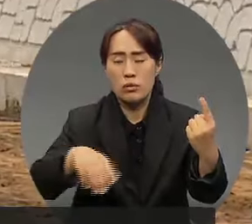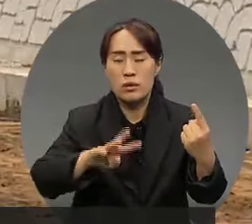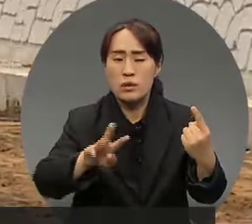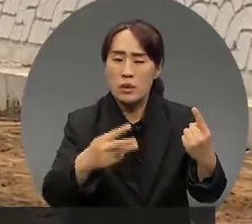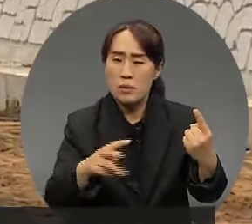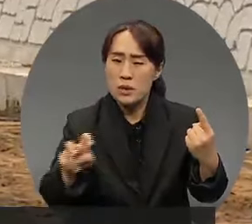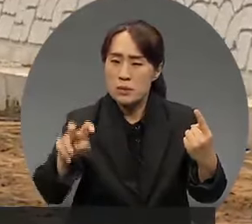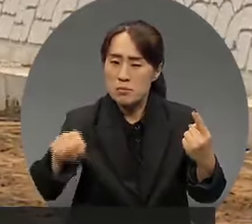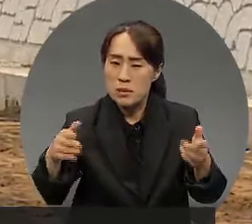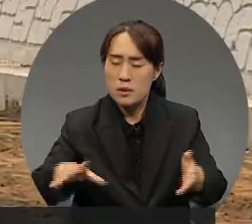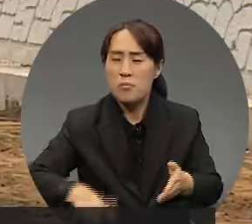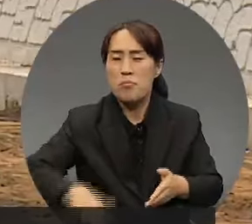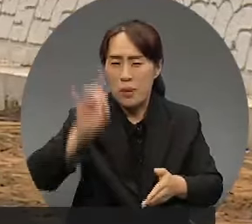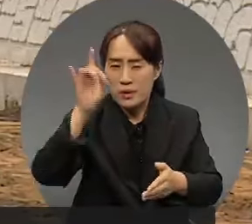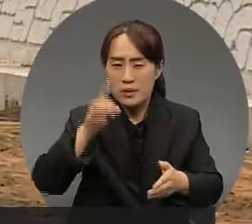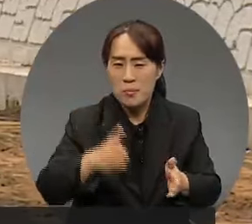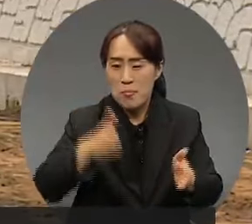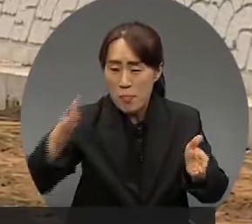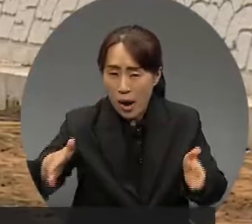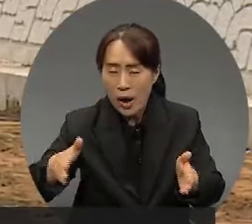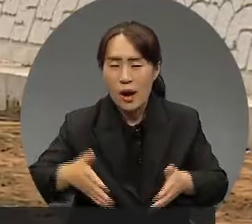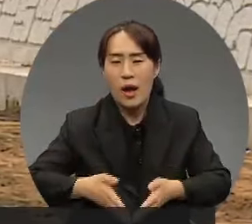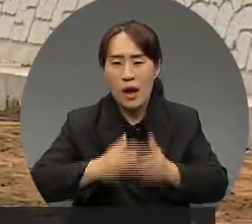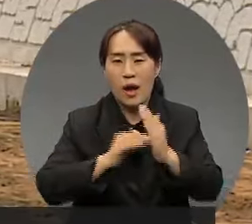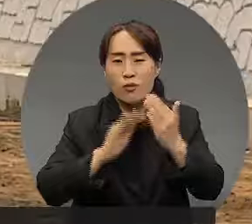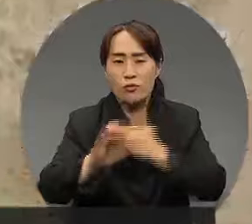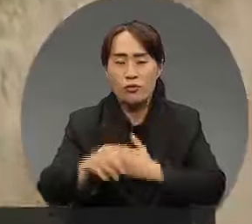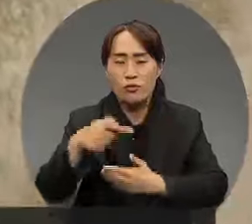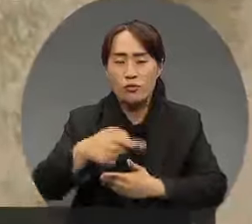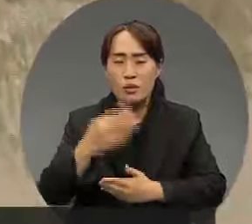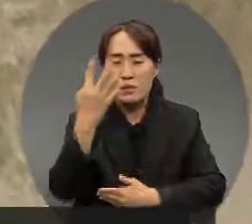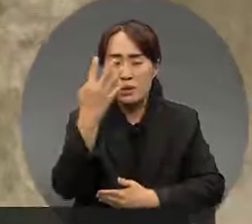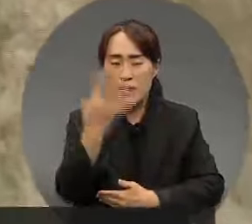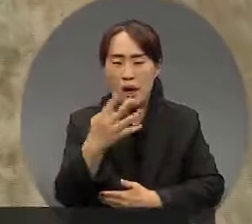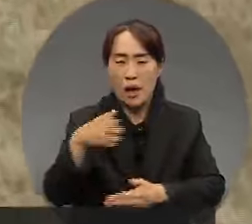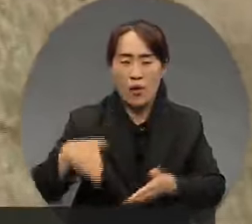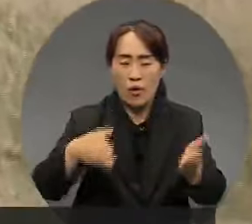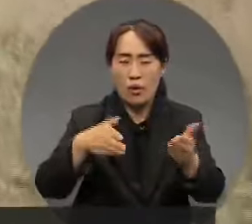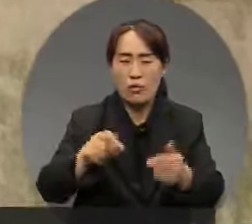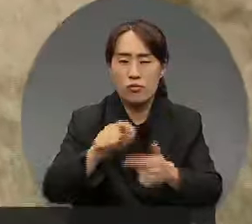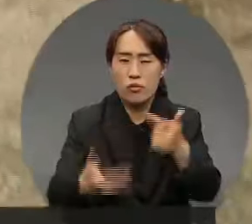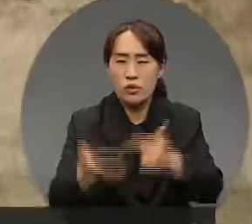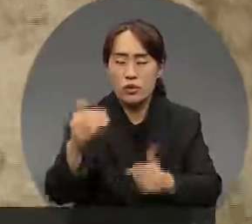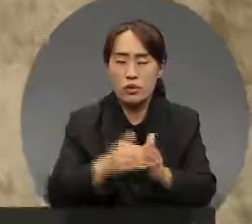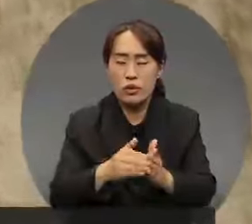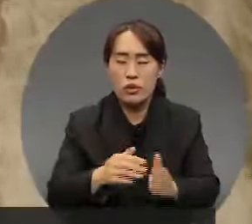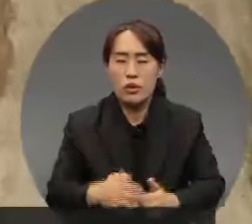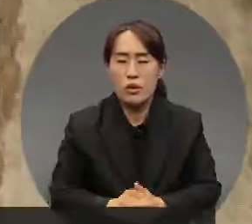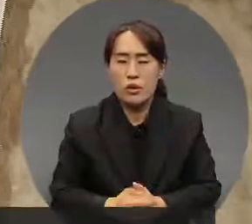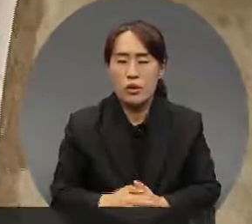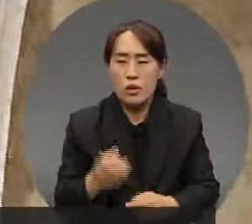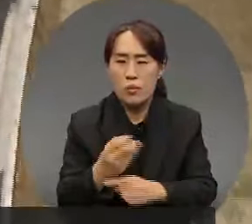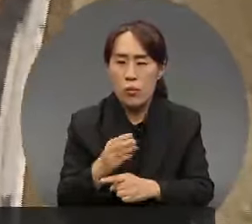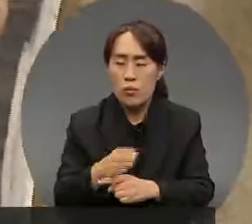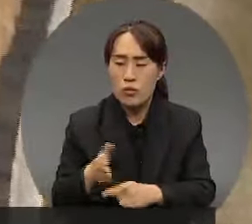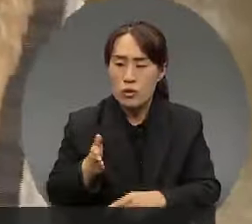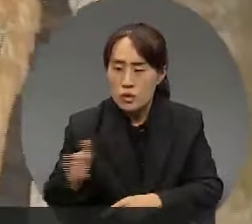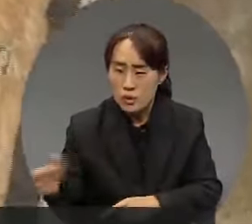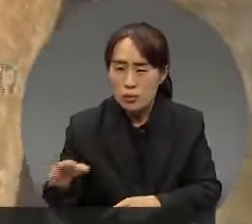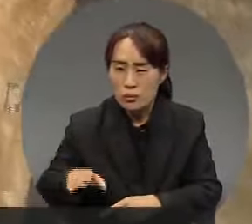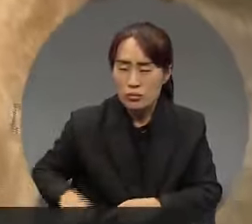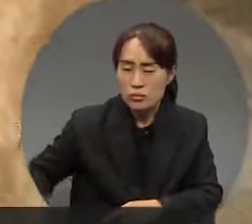320m 우선 확장하고 중임 사거리에는 상반기 안에 본 방면 우회전 전용 차선을